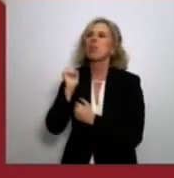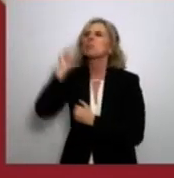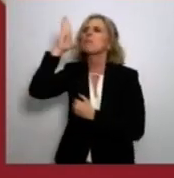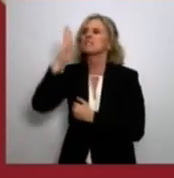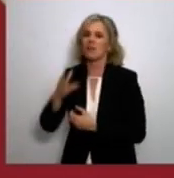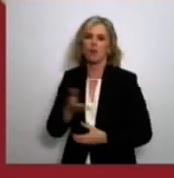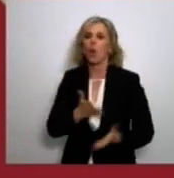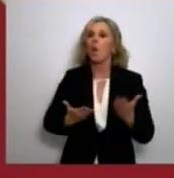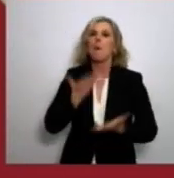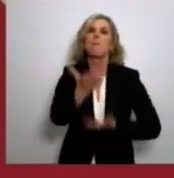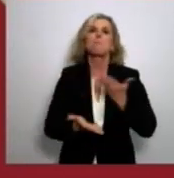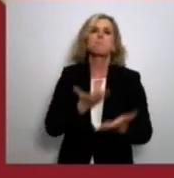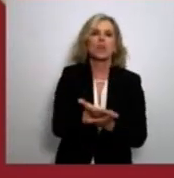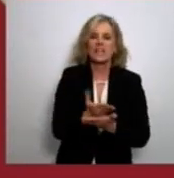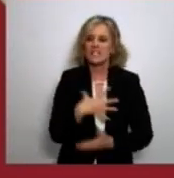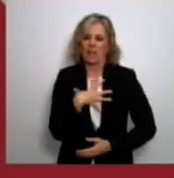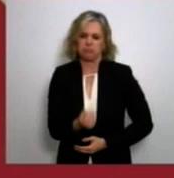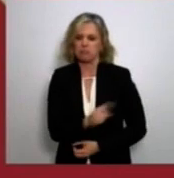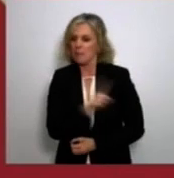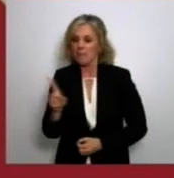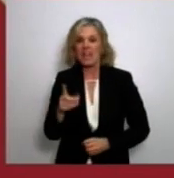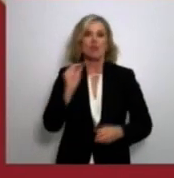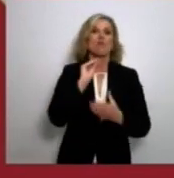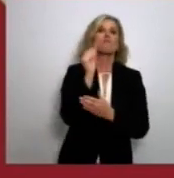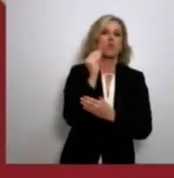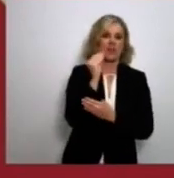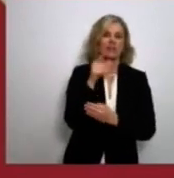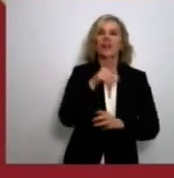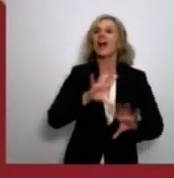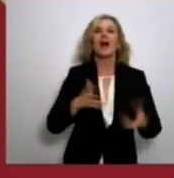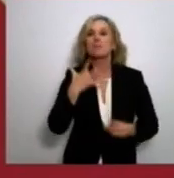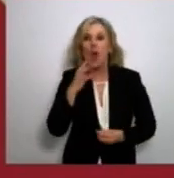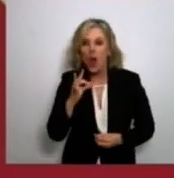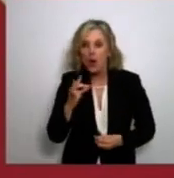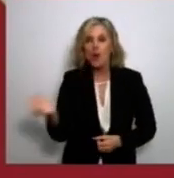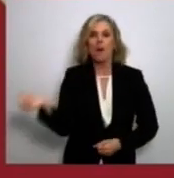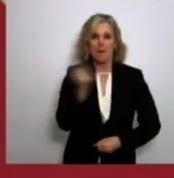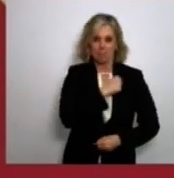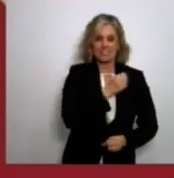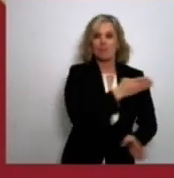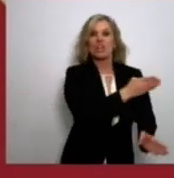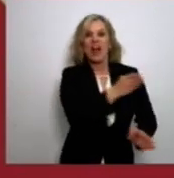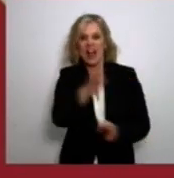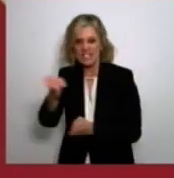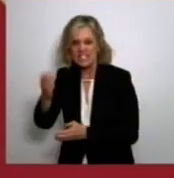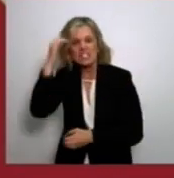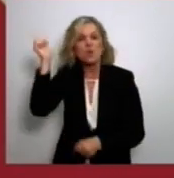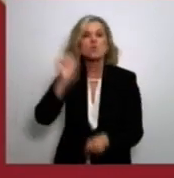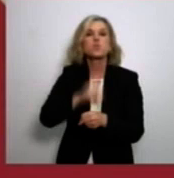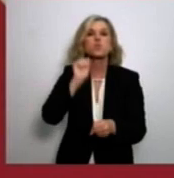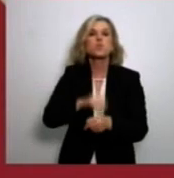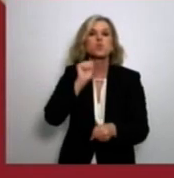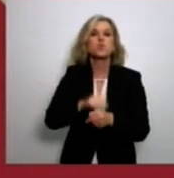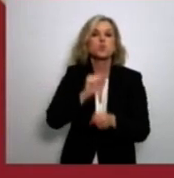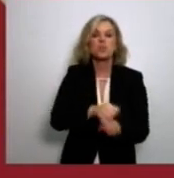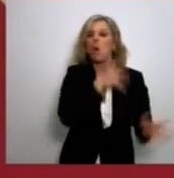κοροϊδέψουν τους ψηφοφόρους τους. Θεωρούν τον ελληνικό λαό ηλίθιο και προσπαθούν να διαφύρουν όσους δεν